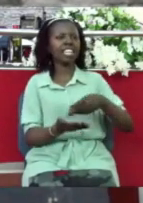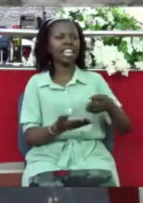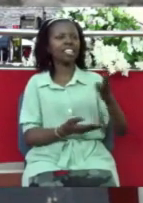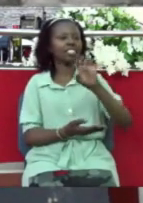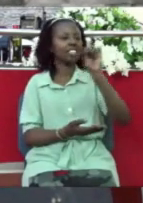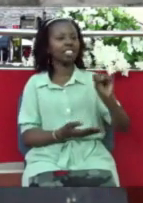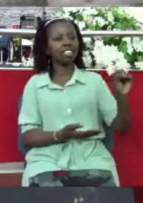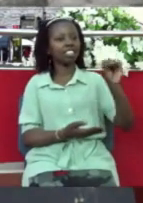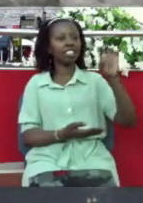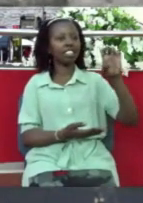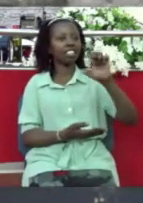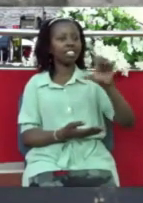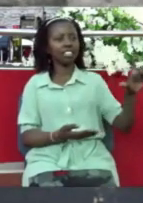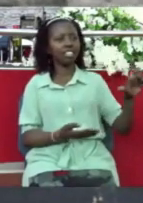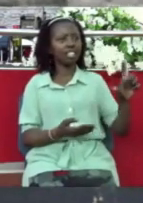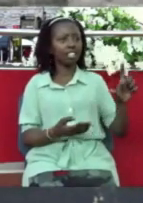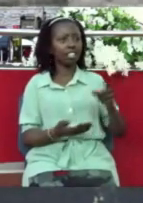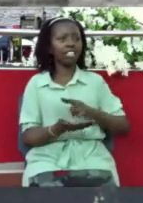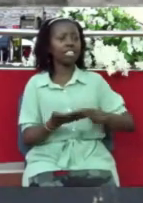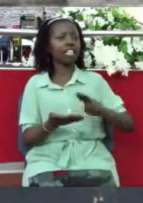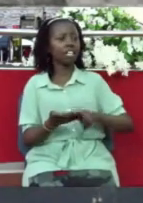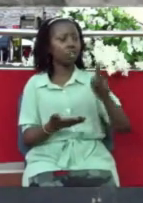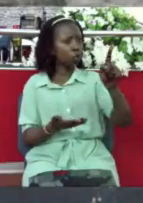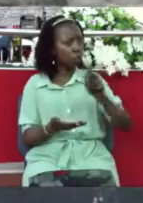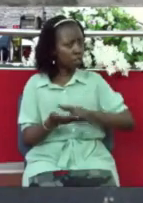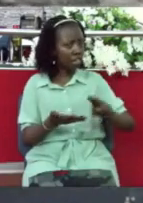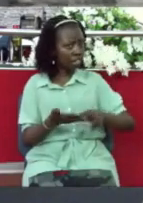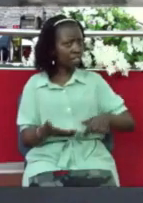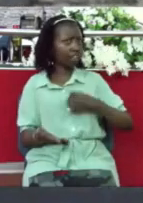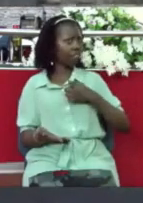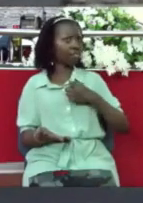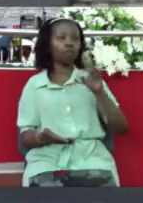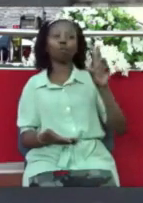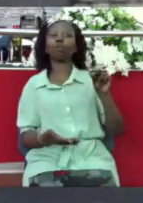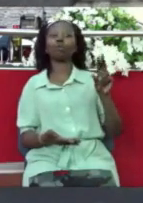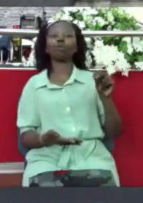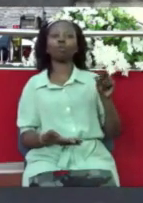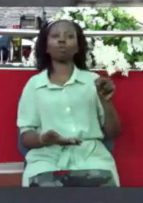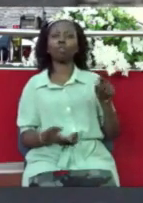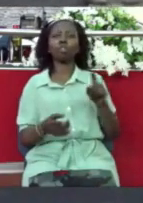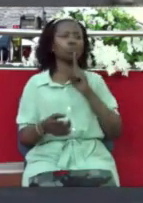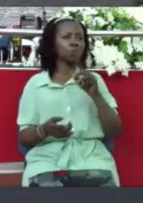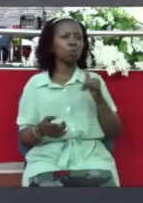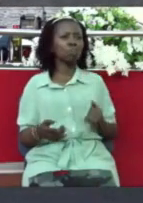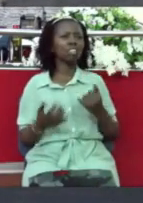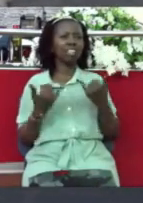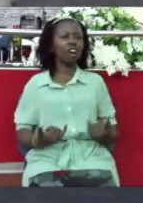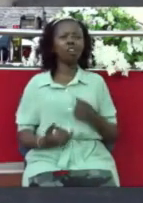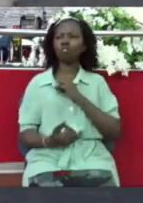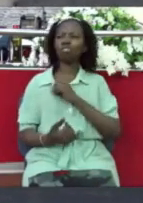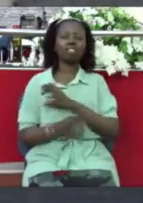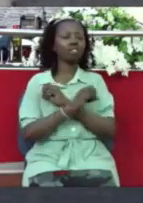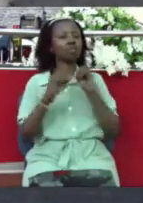If your house now is that sold, statement. Are you the one who be sold? Je, niyo sasa siogopi? I don't fear anymore. Hata wacha